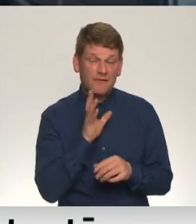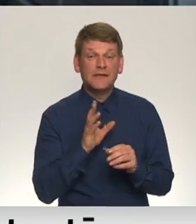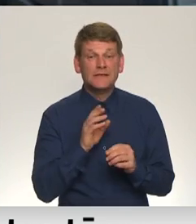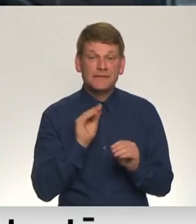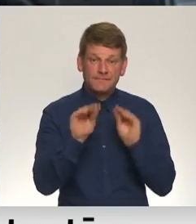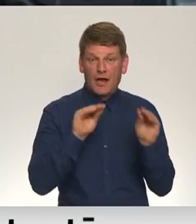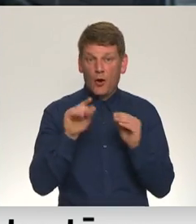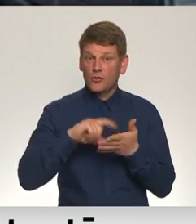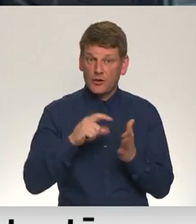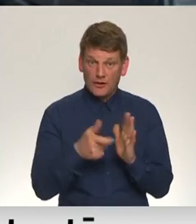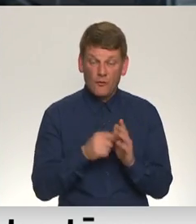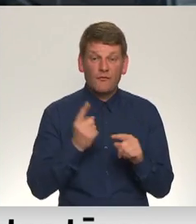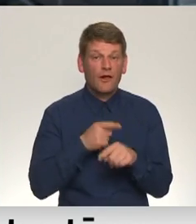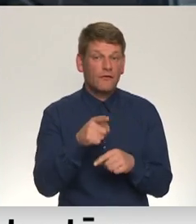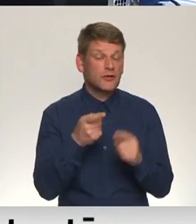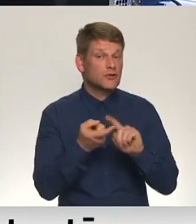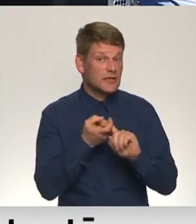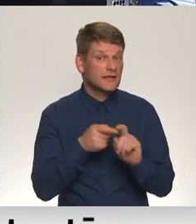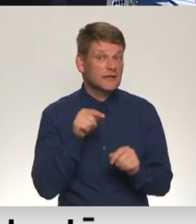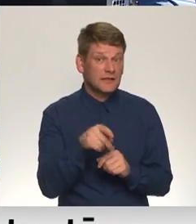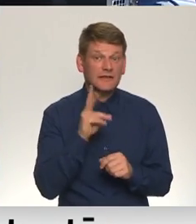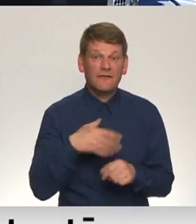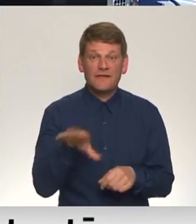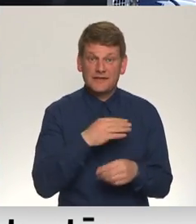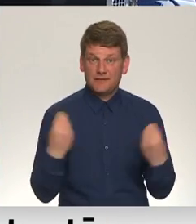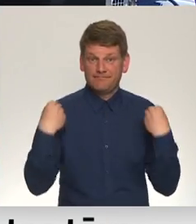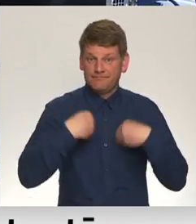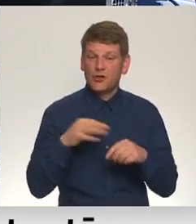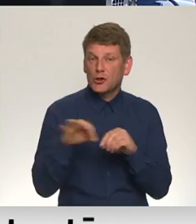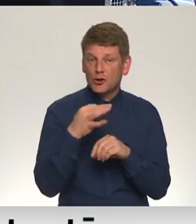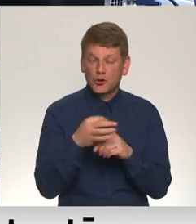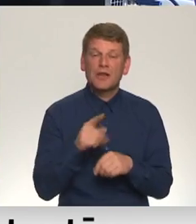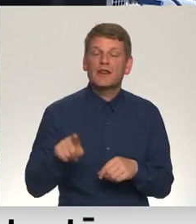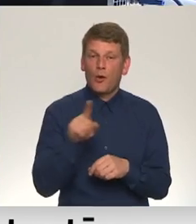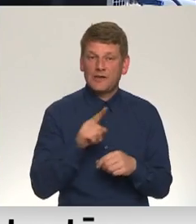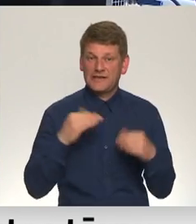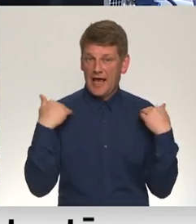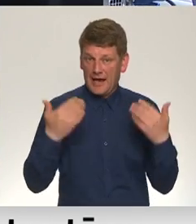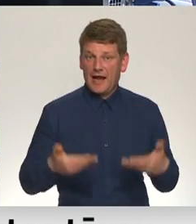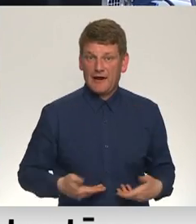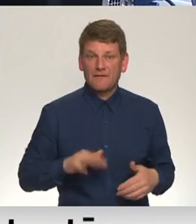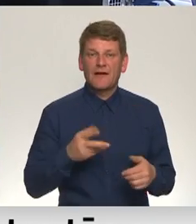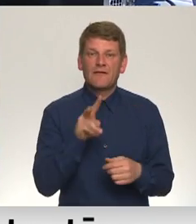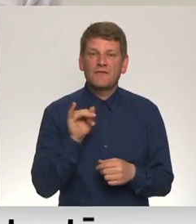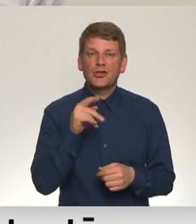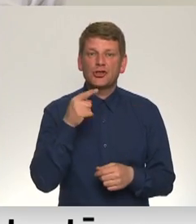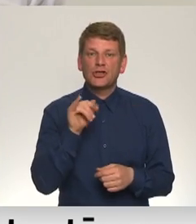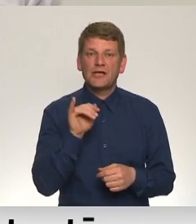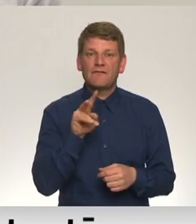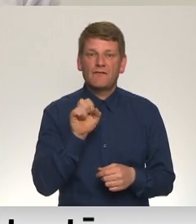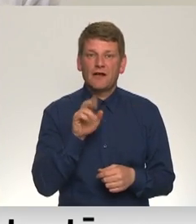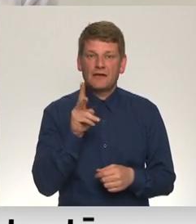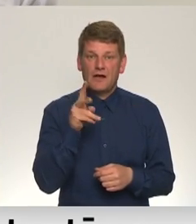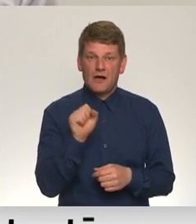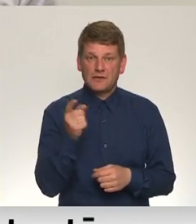iekārtojot telpas. Un vēl viņus saista tas, ka visiem mugurā izšūti tautiskie krekli, jeb višivankas. Zarada